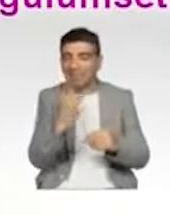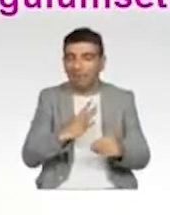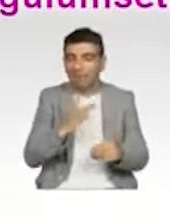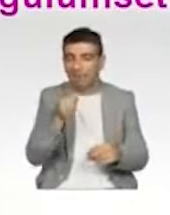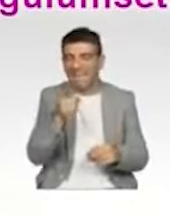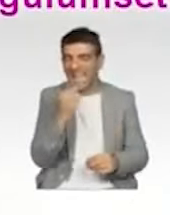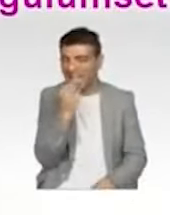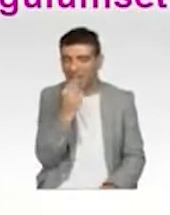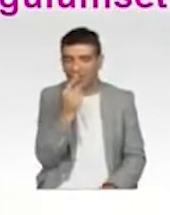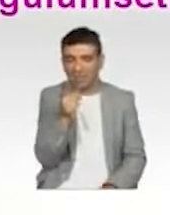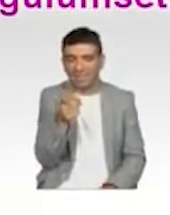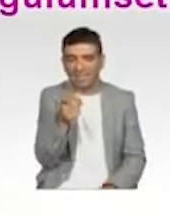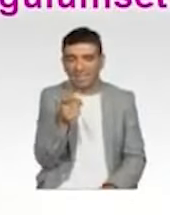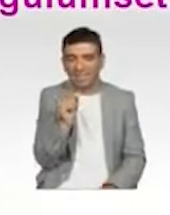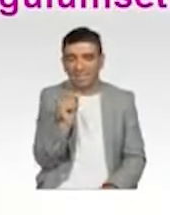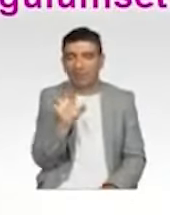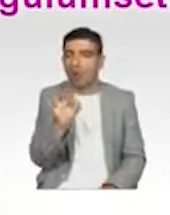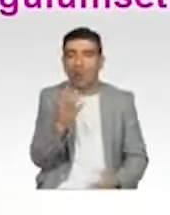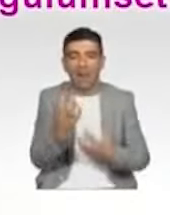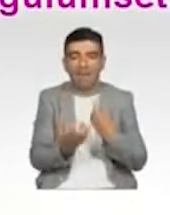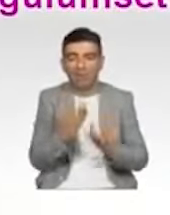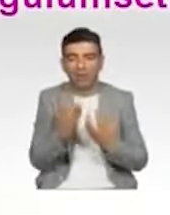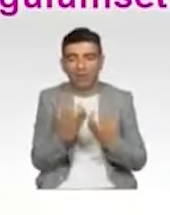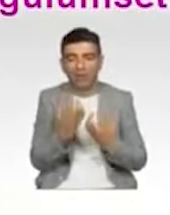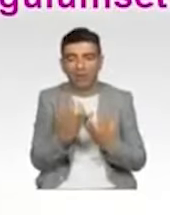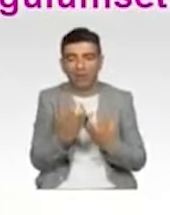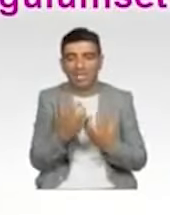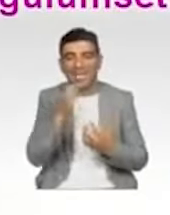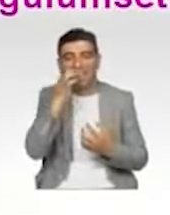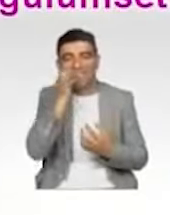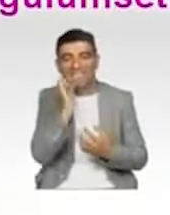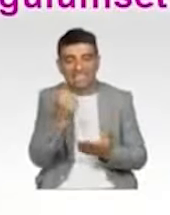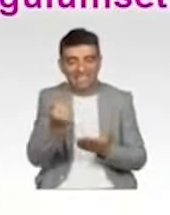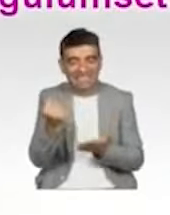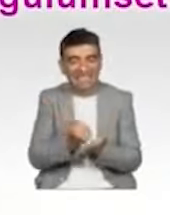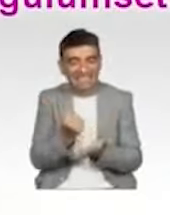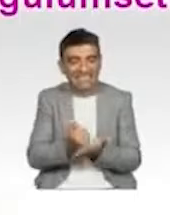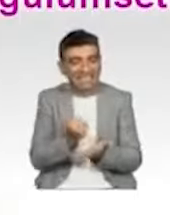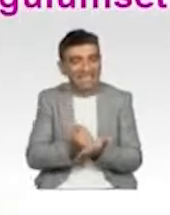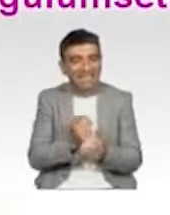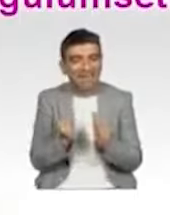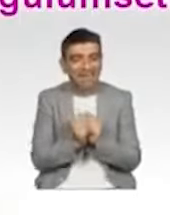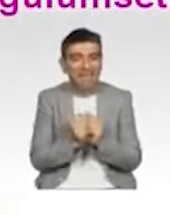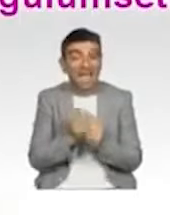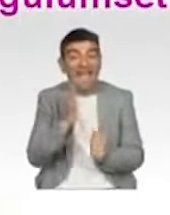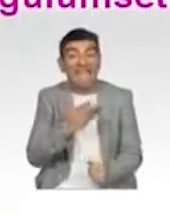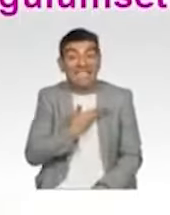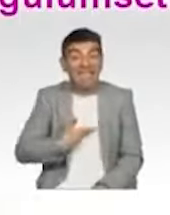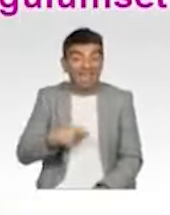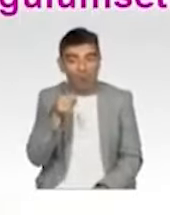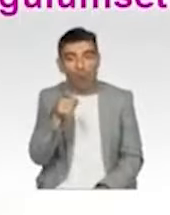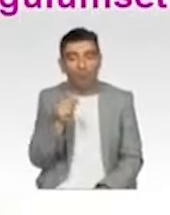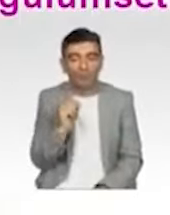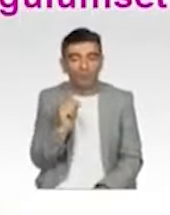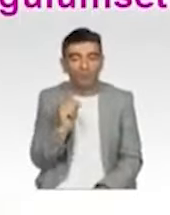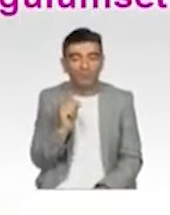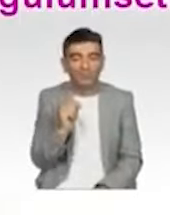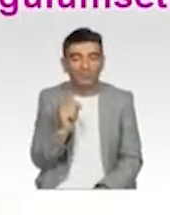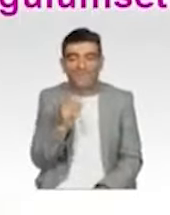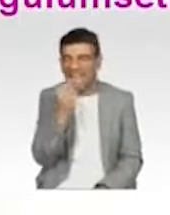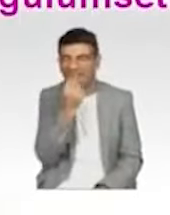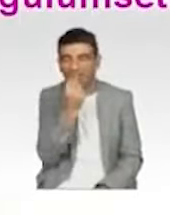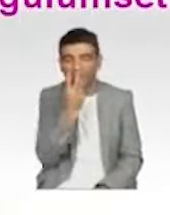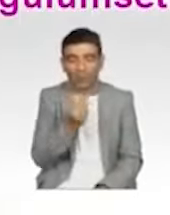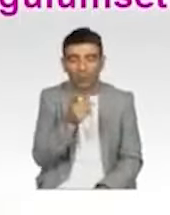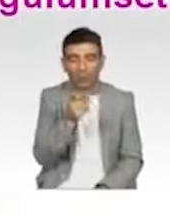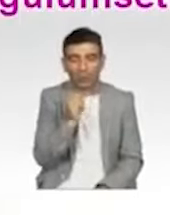da ekşi. Şeyle pişiriyoruz. Fıstık ezmesiyle pişiriyoruz. O da çok güzel. En sevdiği yemeği o. Evet, ekşi. Böyle ekşi oluyor.